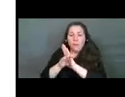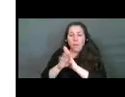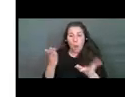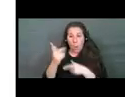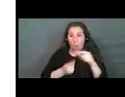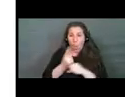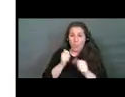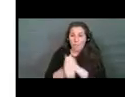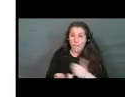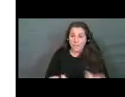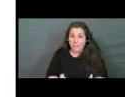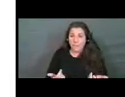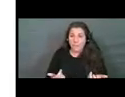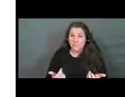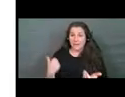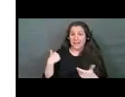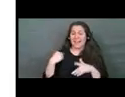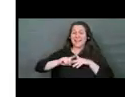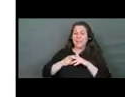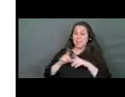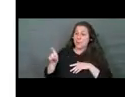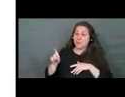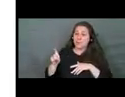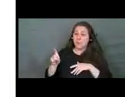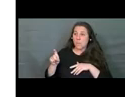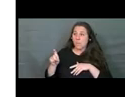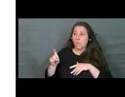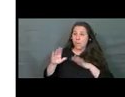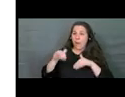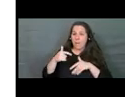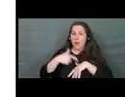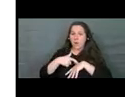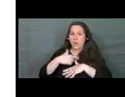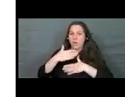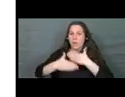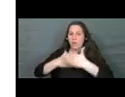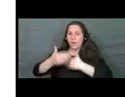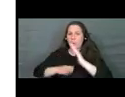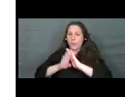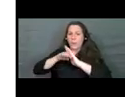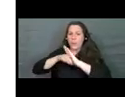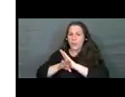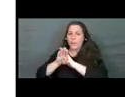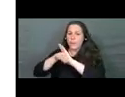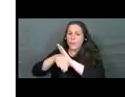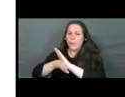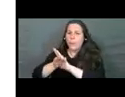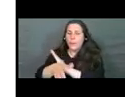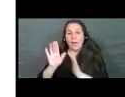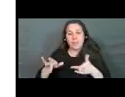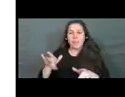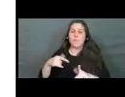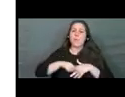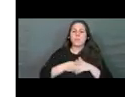Au début, ça faisait juste quelques jours. Après ça a fait quelques mois. Là, ça fait plus d'un an. Donc, les effets